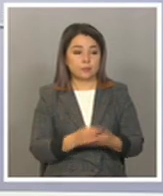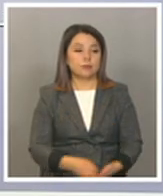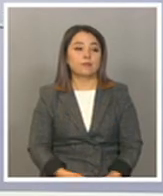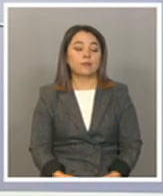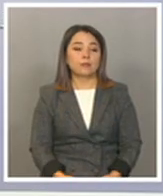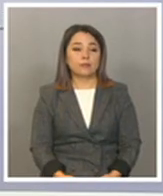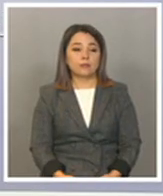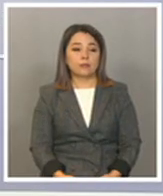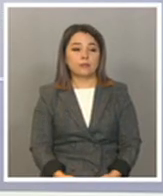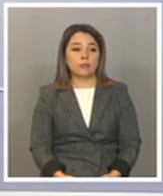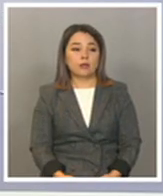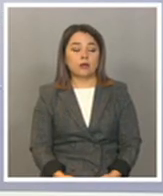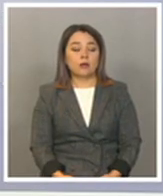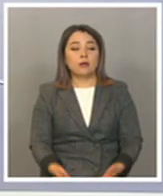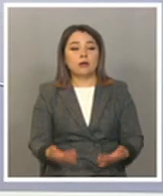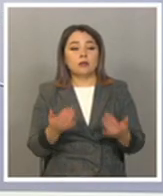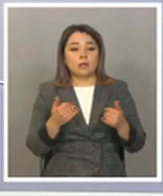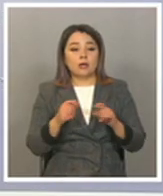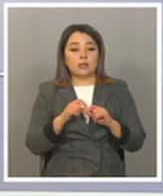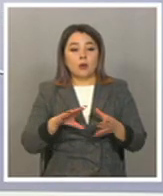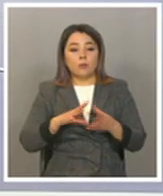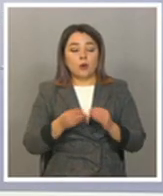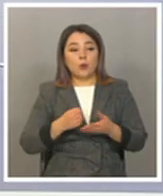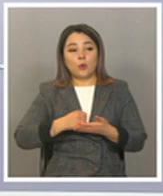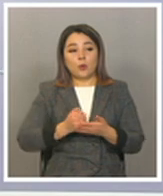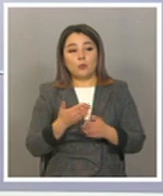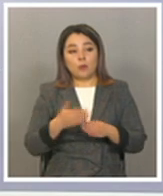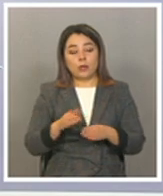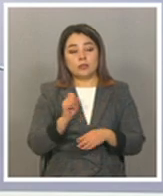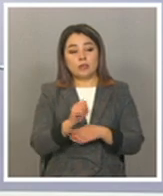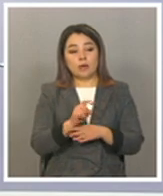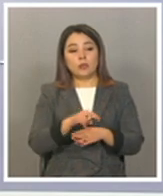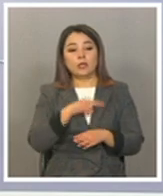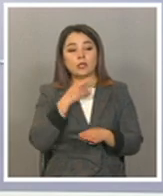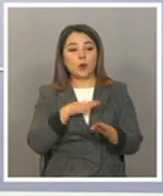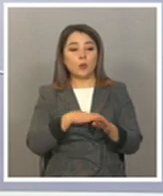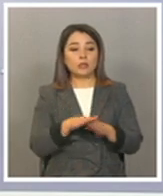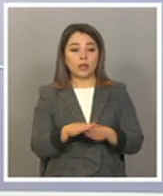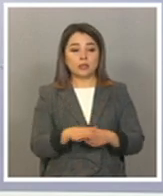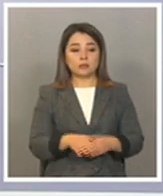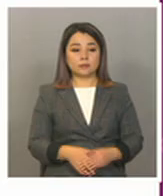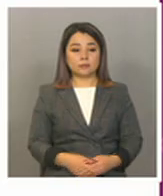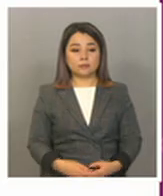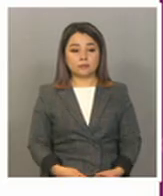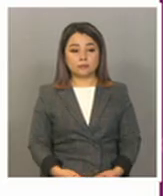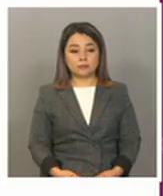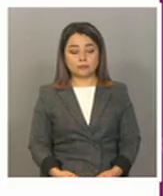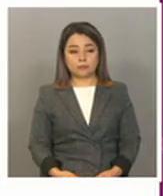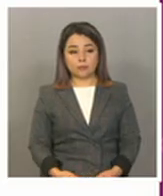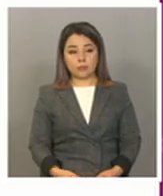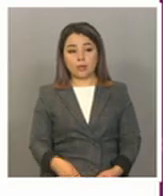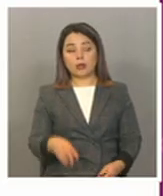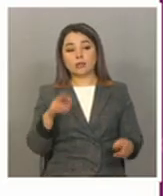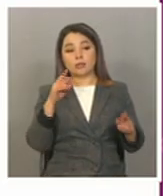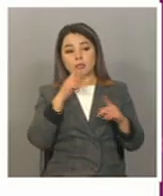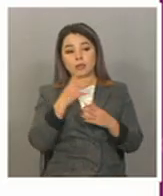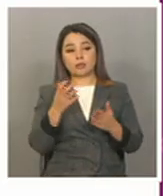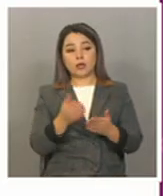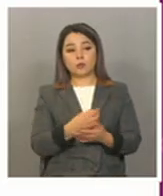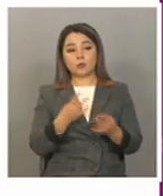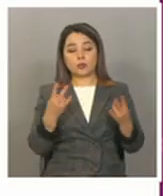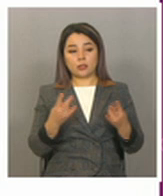Балалар, сабағымыздың қорытынды бөлімінде мына тапсырмаларға бірге жауап іздейік. Қатені табыңыз.